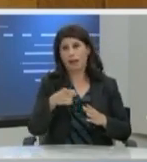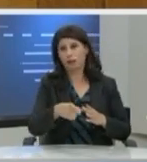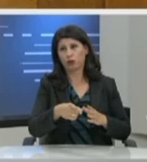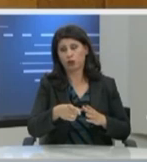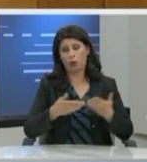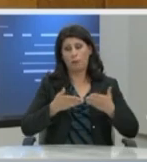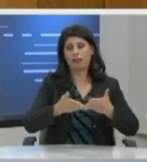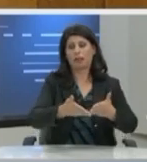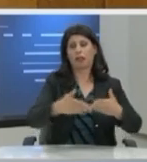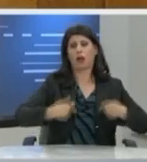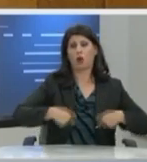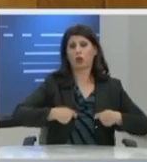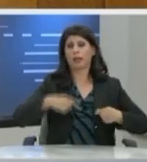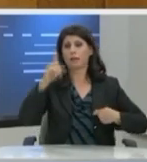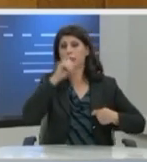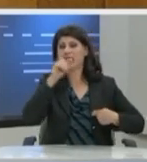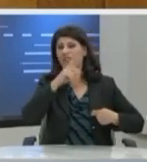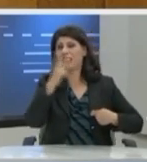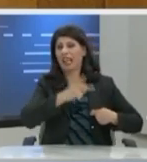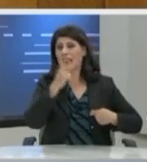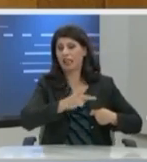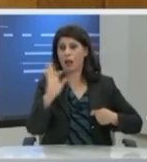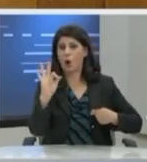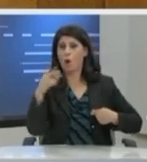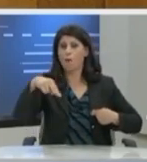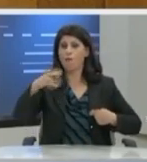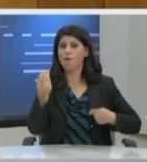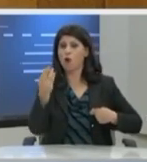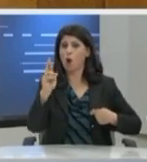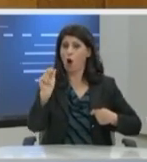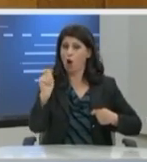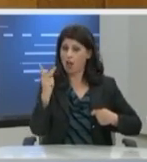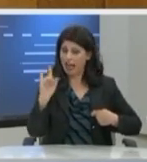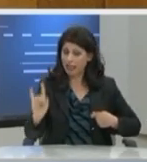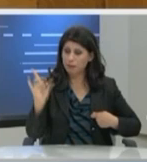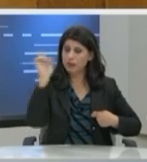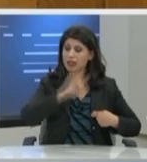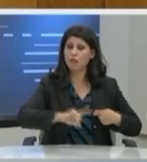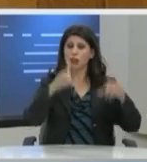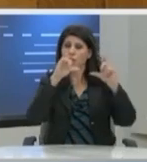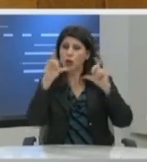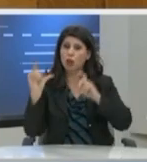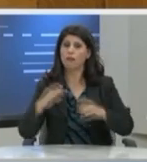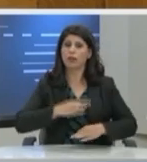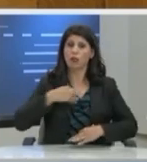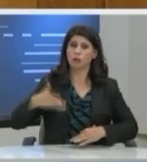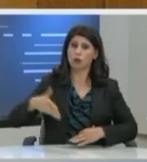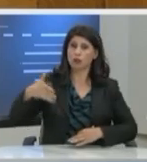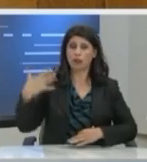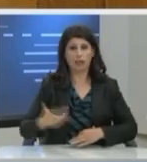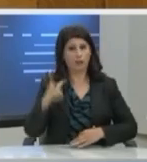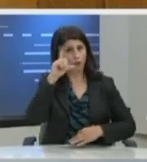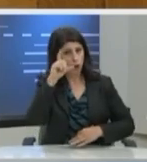ήταν ψευδείς οι καταγγελίες για το Φλωράκι, ψευδείς η φωτογραφία για τον κύριο Μητσοτάκη ότι